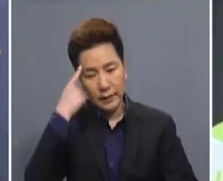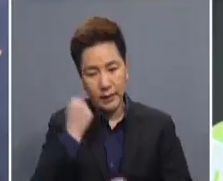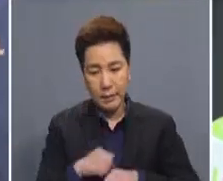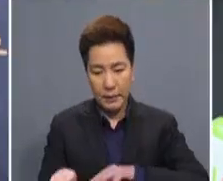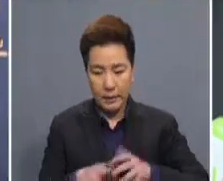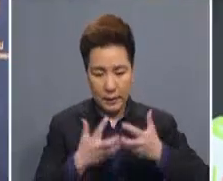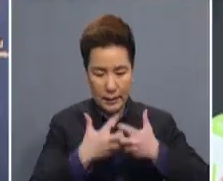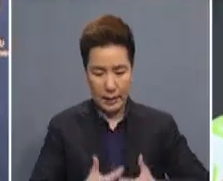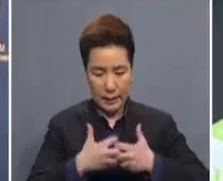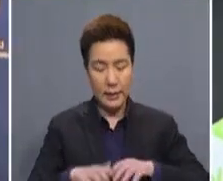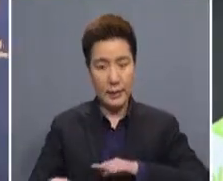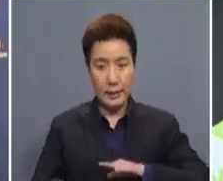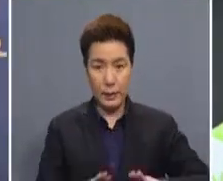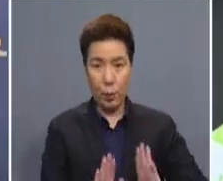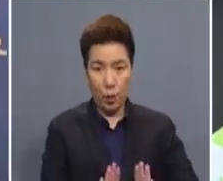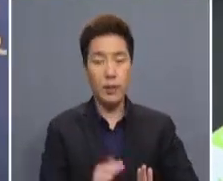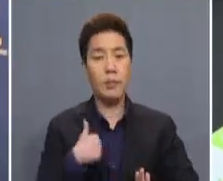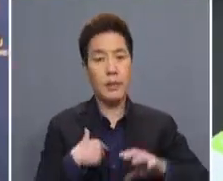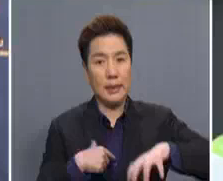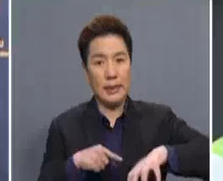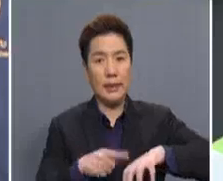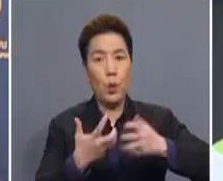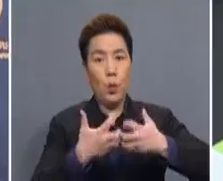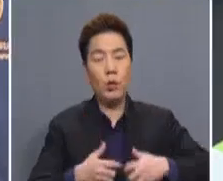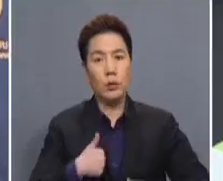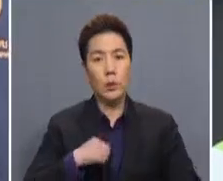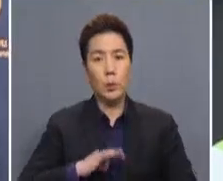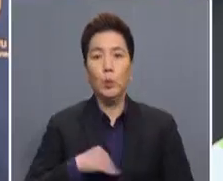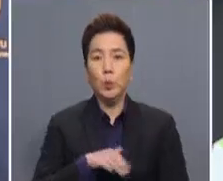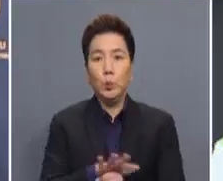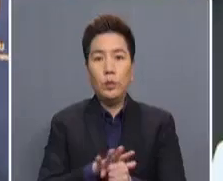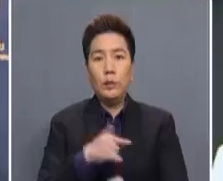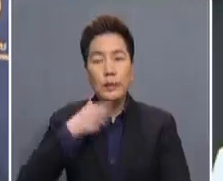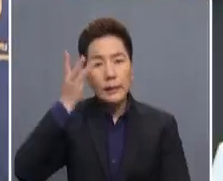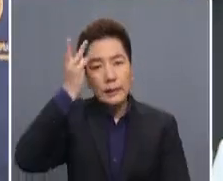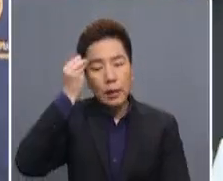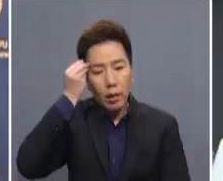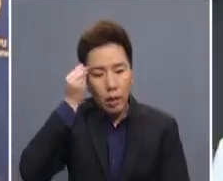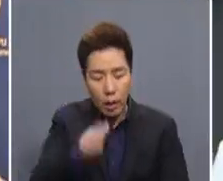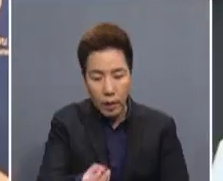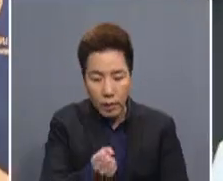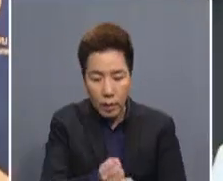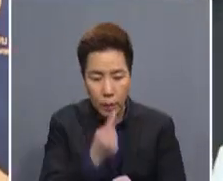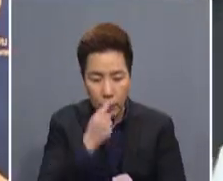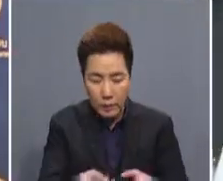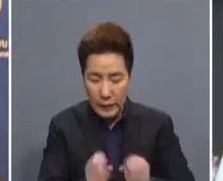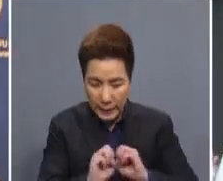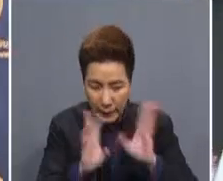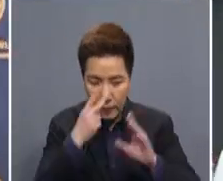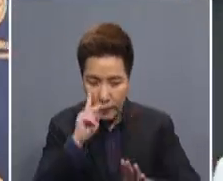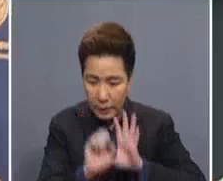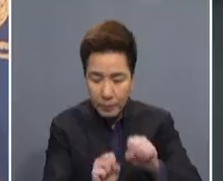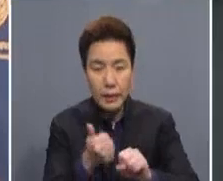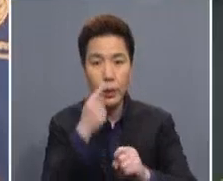เตรียมโรงงานผลิตอยู่ณวันนี้ก็รู้สึกพอใจนะสิ่งที่คิดมาแล้วมันเกิดเกิดเป็นรูปประธรรมขึ้นมา